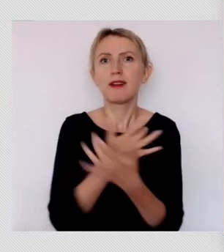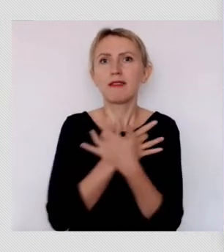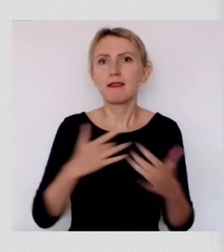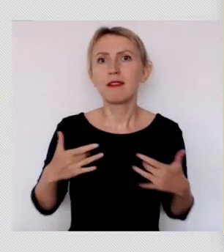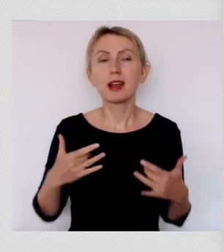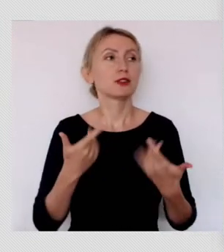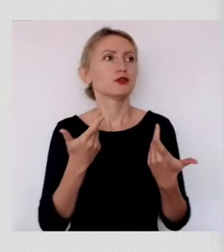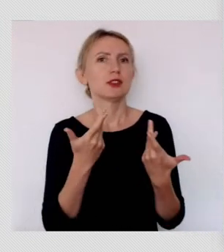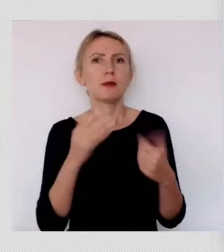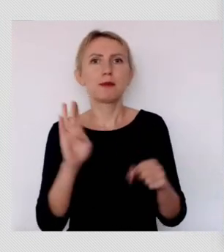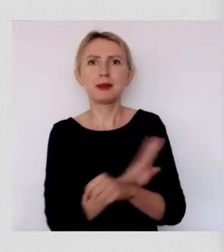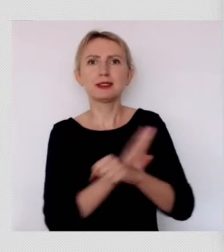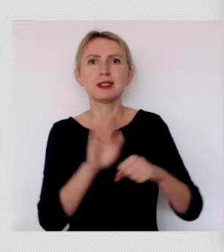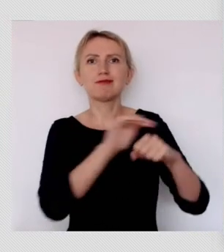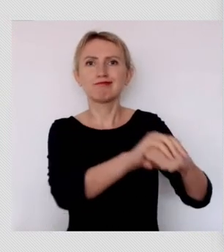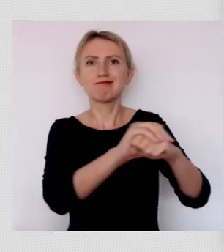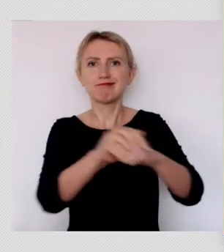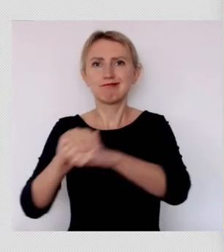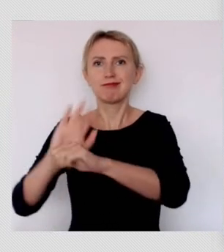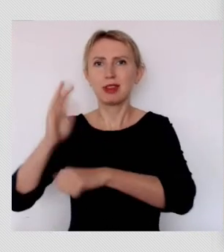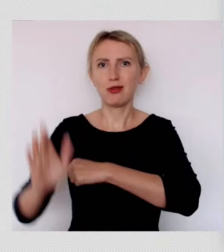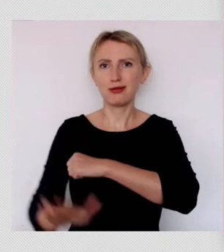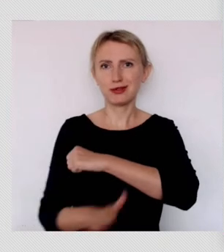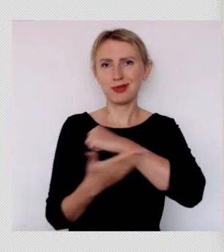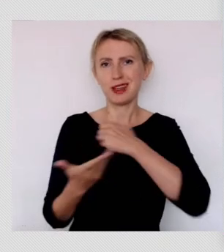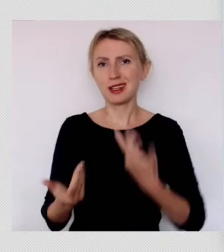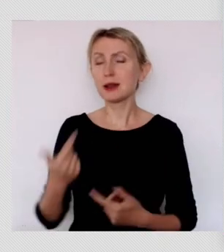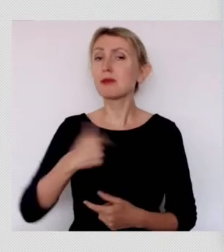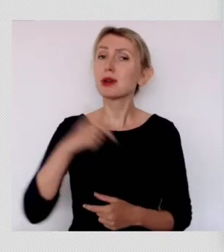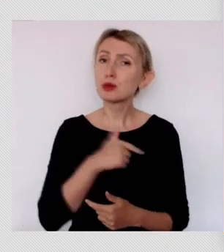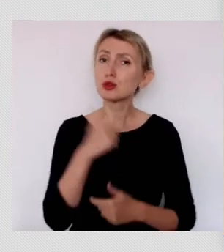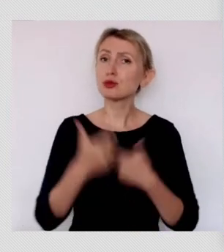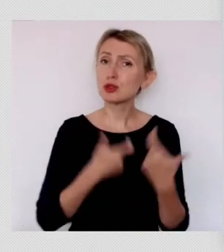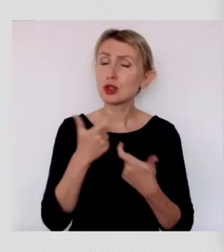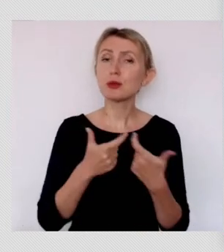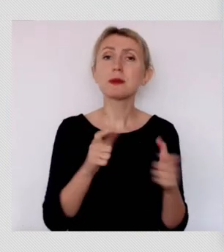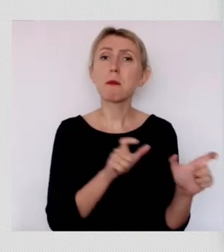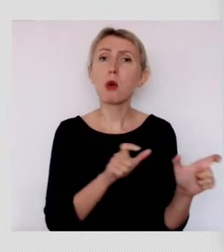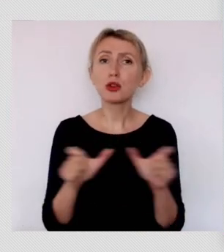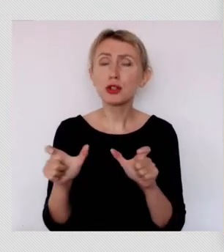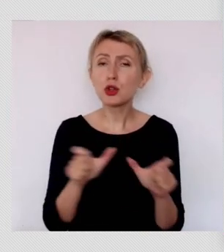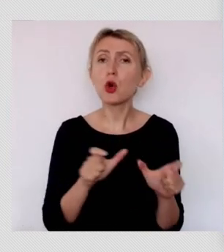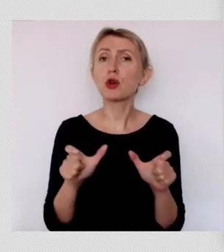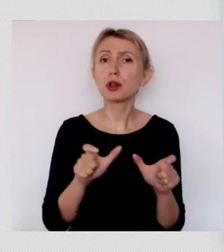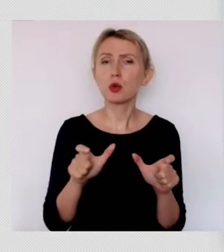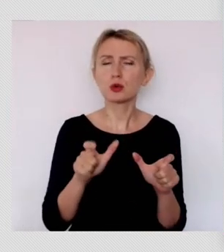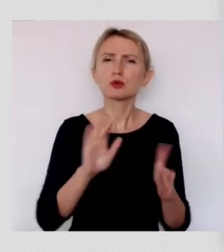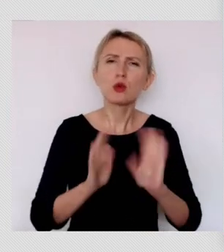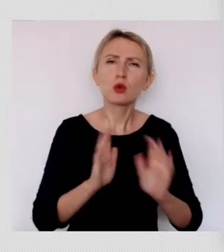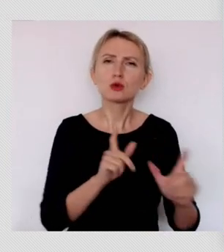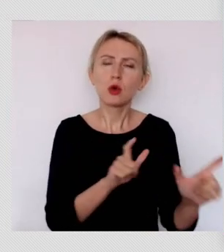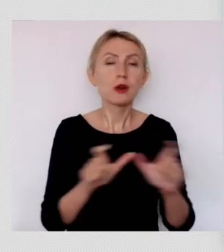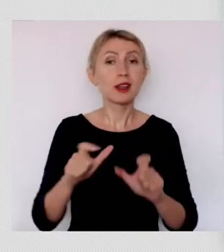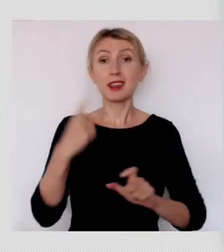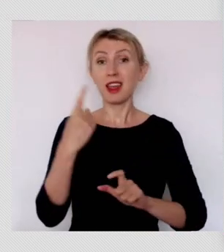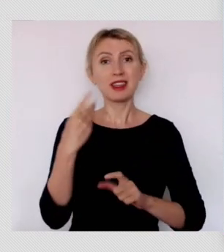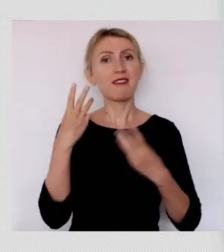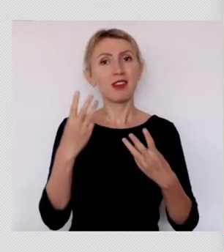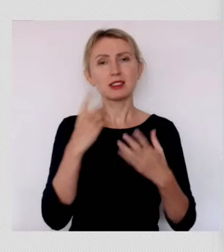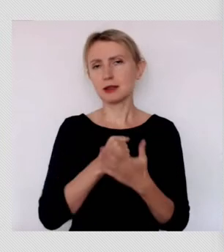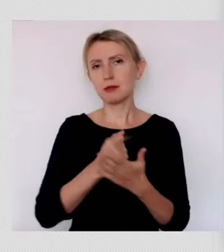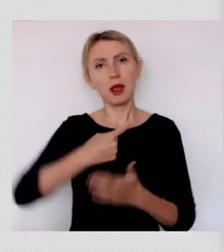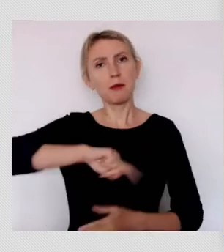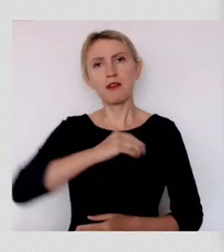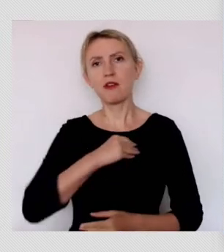dalej te ugrupowania wspierać. Więc musimy stworzyć system monitoringu. Już na zakończenie jedna ważna rzecz. My w Polsce nigdy